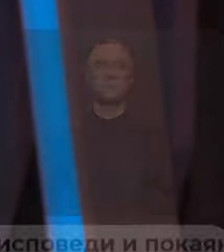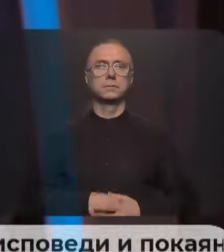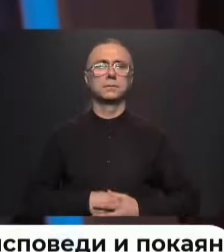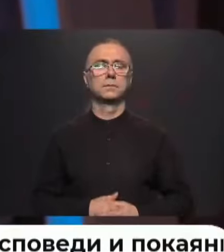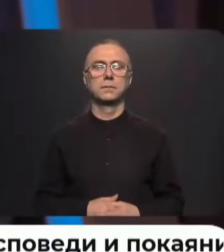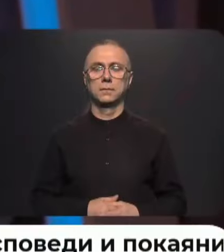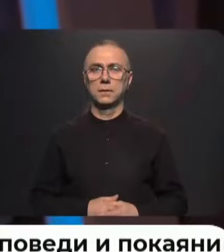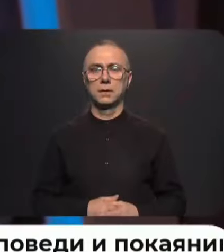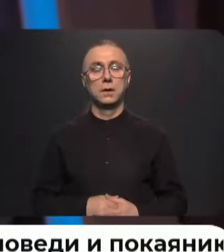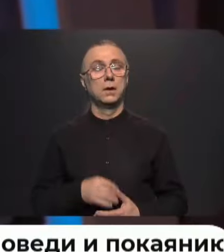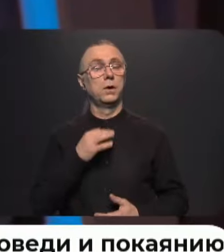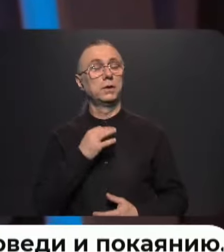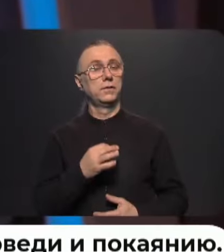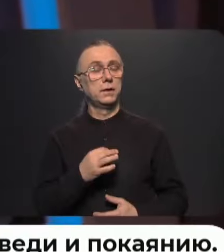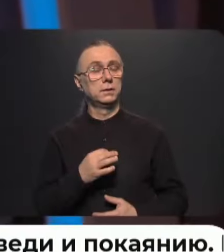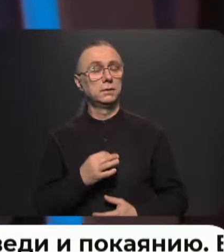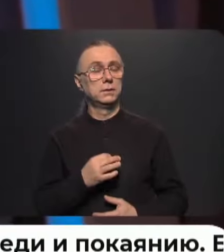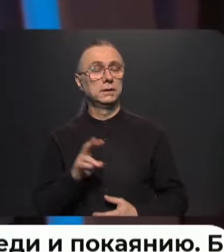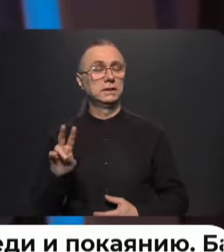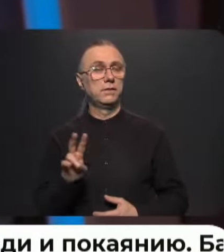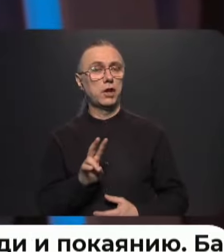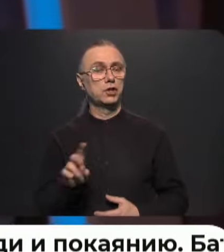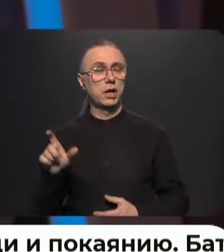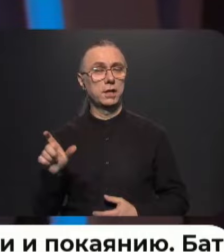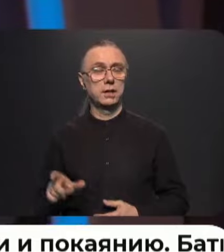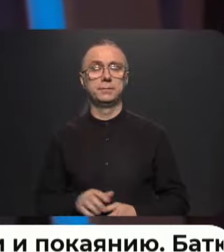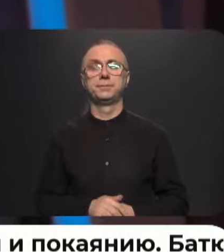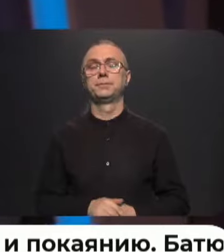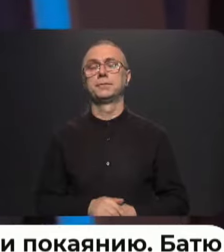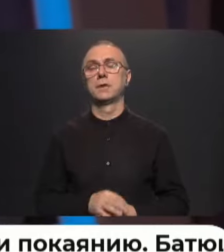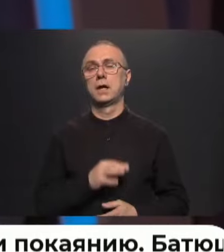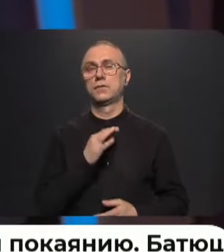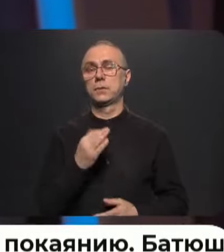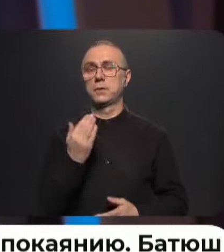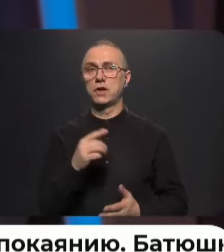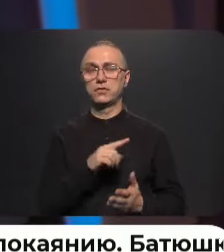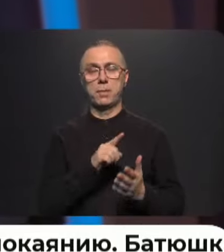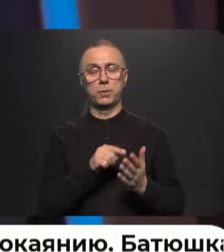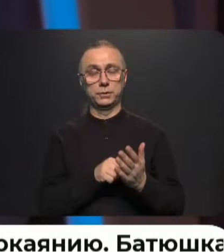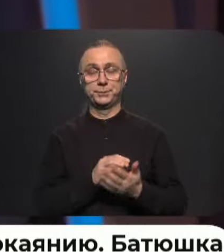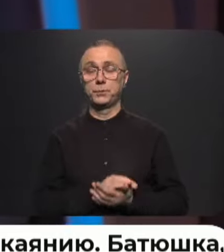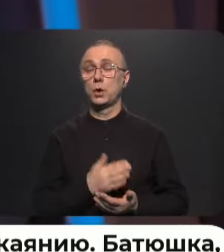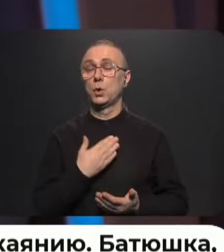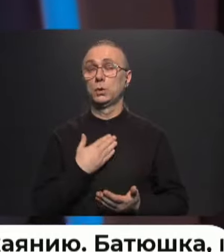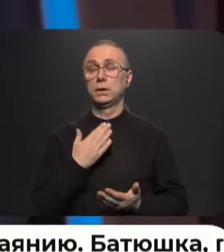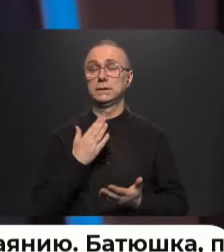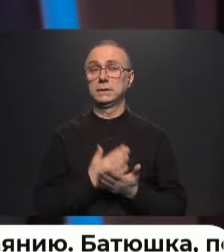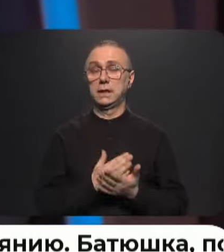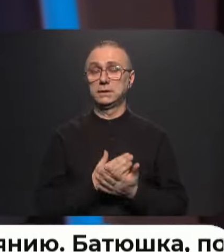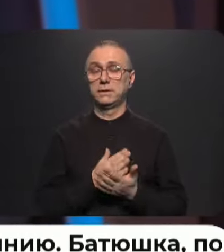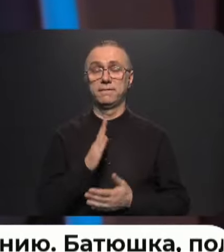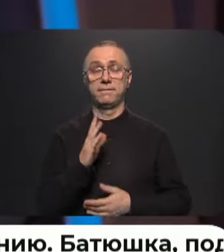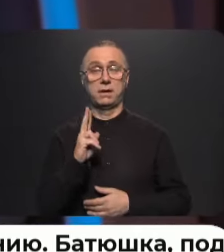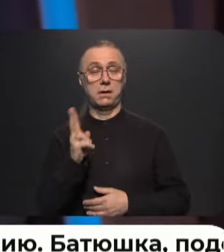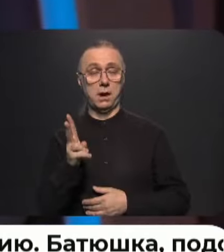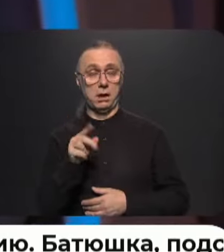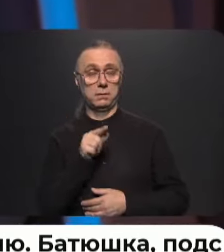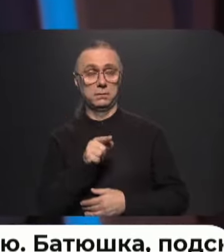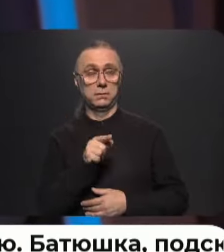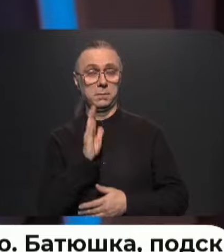В эфире программа «Прямая линия. Ответ священника». Мы продолжаем отвечать на ваши вопросы. И я напоминаю, что у нас есть страничка в ВК, где вы тоже